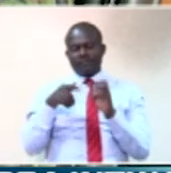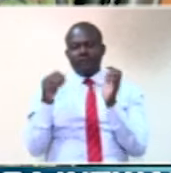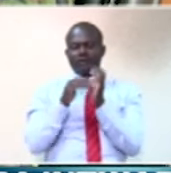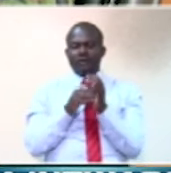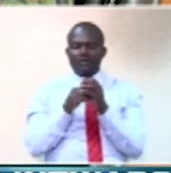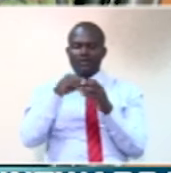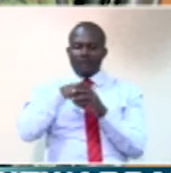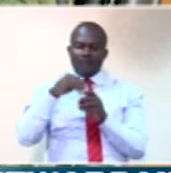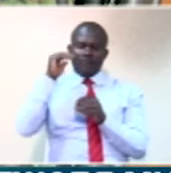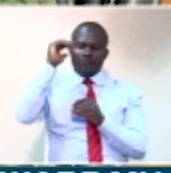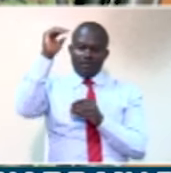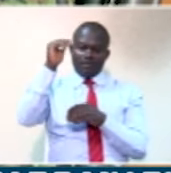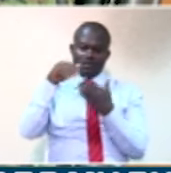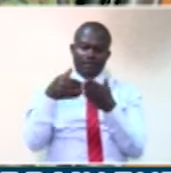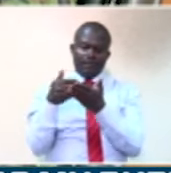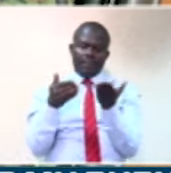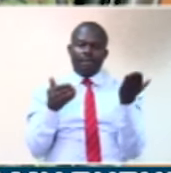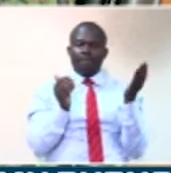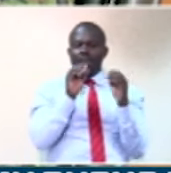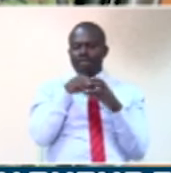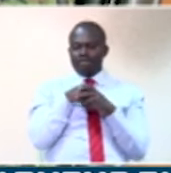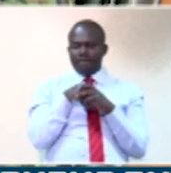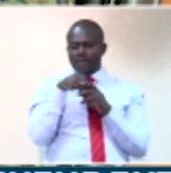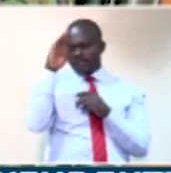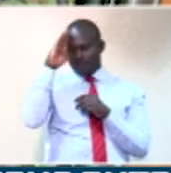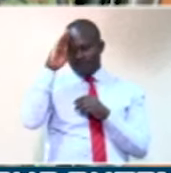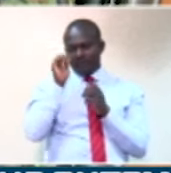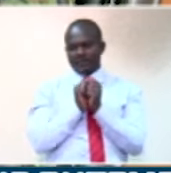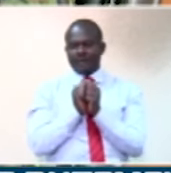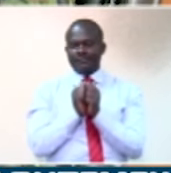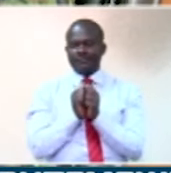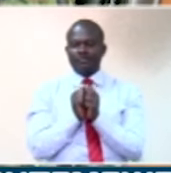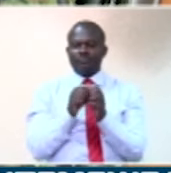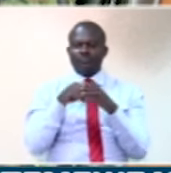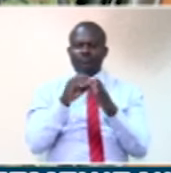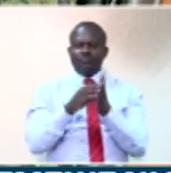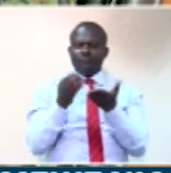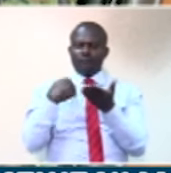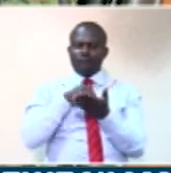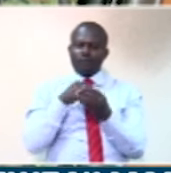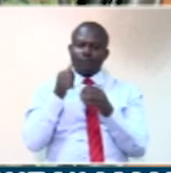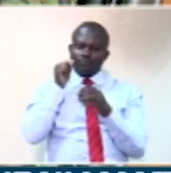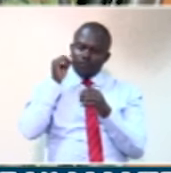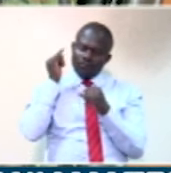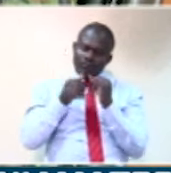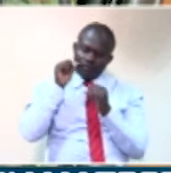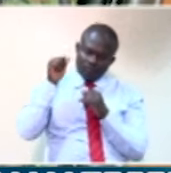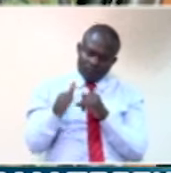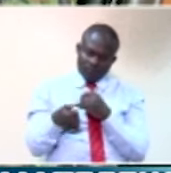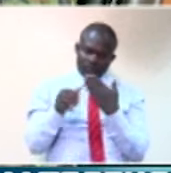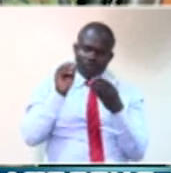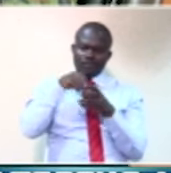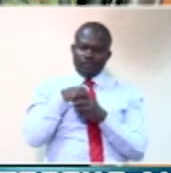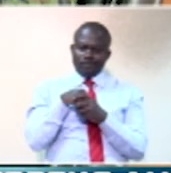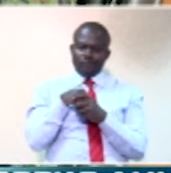mu bakuru ba Senior Command and Staff Course harimo abapolisi. Muri iki cyiciro tuzasoza ejo